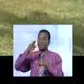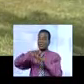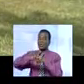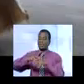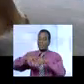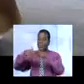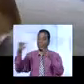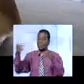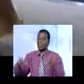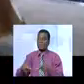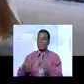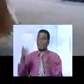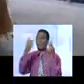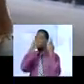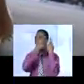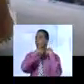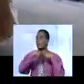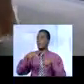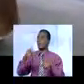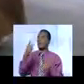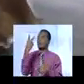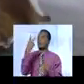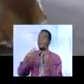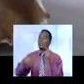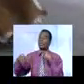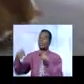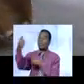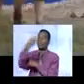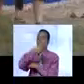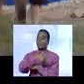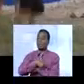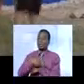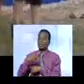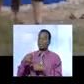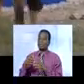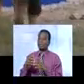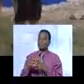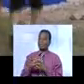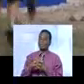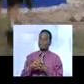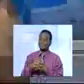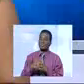place pendant 2 jours pour mettre l'ambiance.